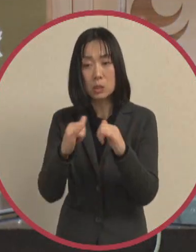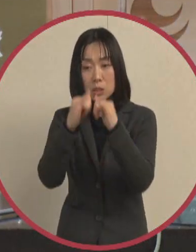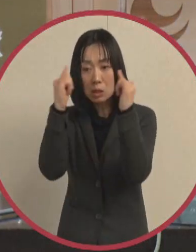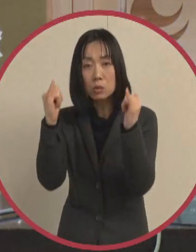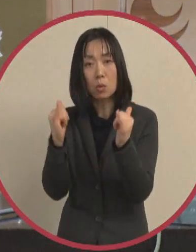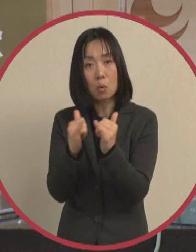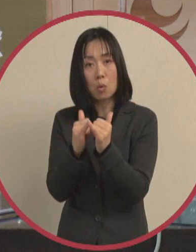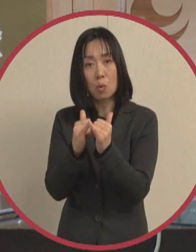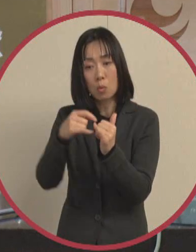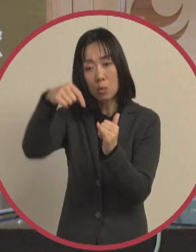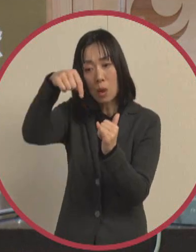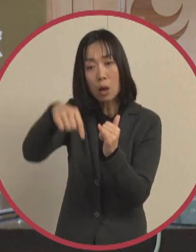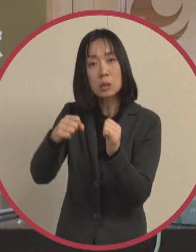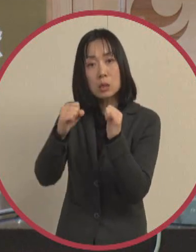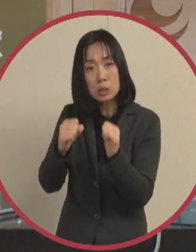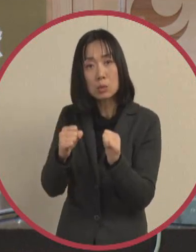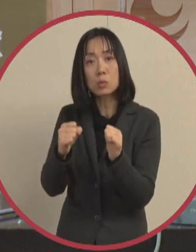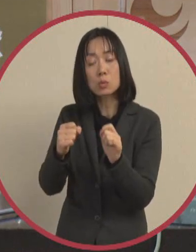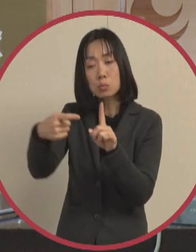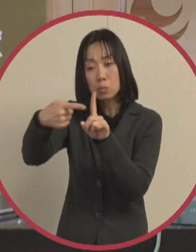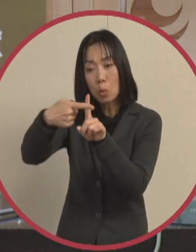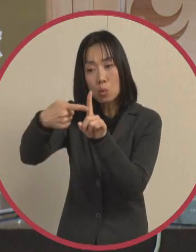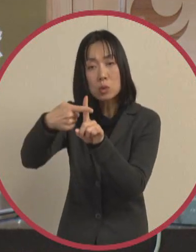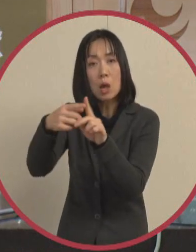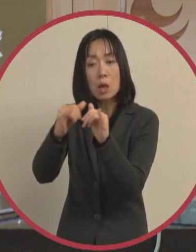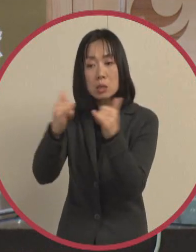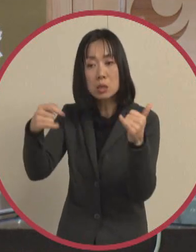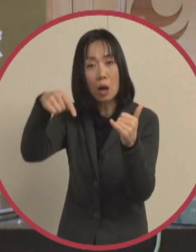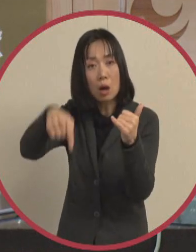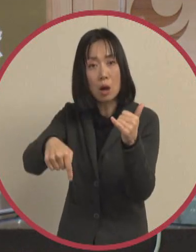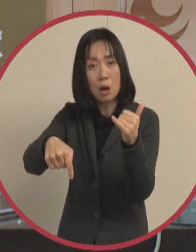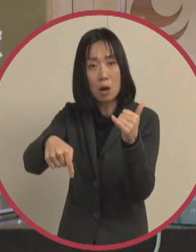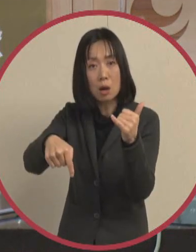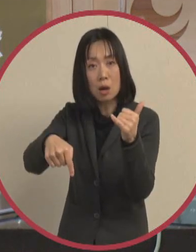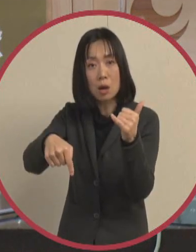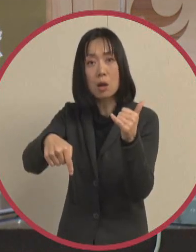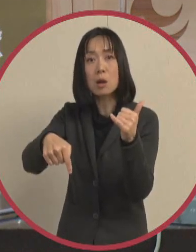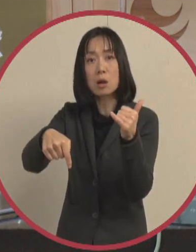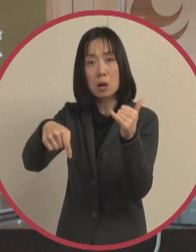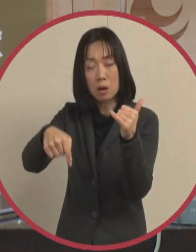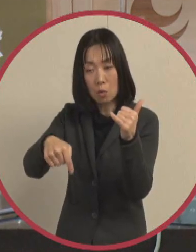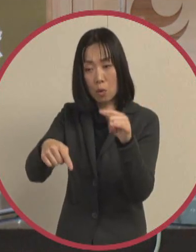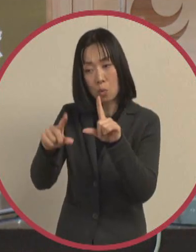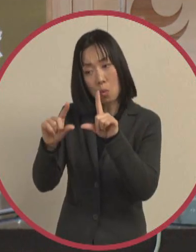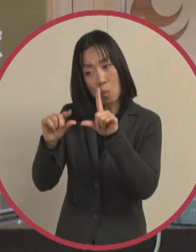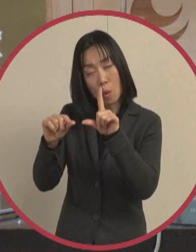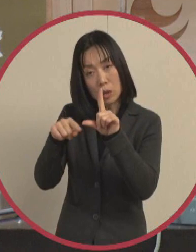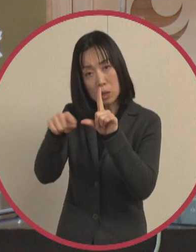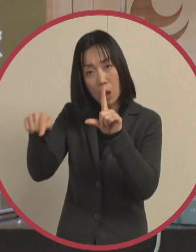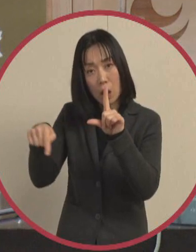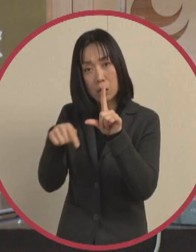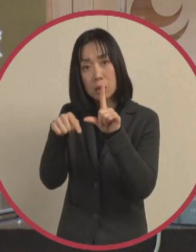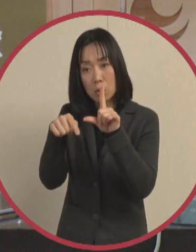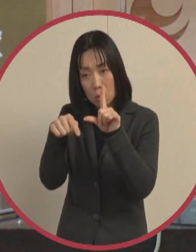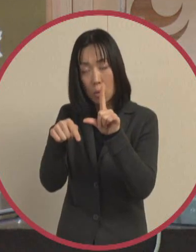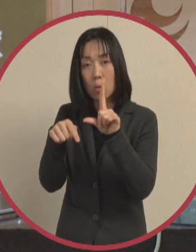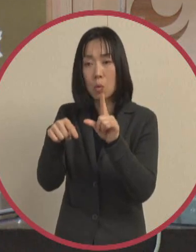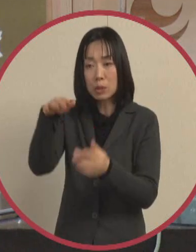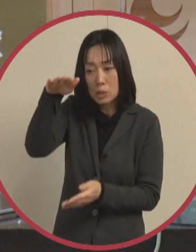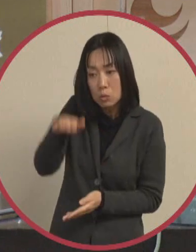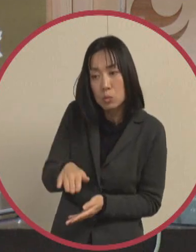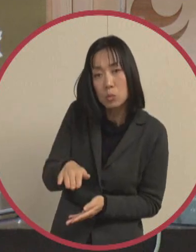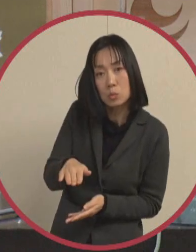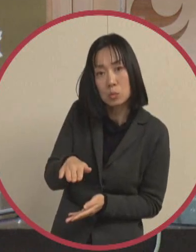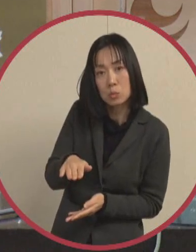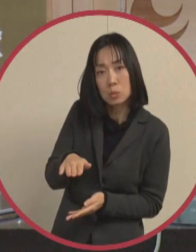にいる陽性者、この陽性者からどれぐらいのこの陽性者の割合をですね、低くできるかということ